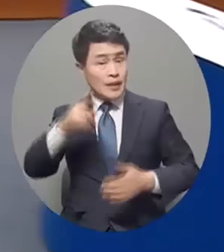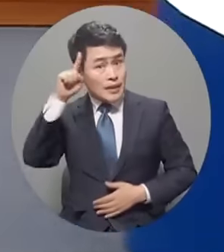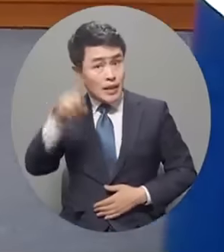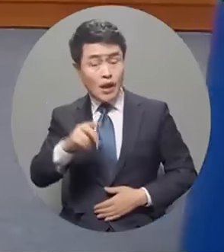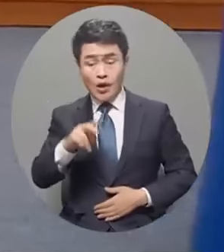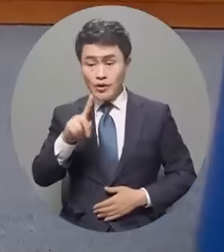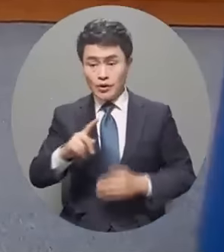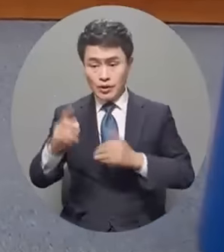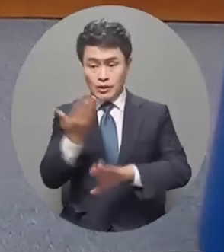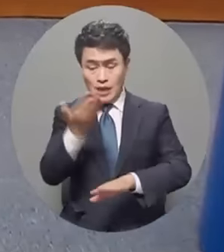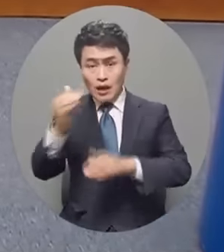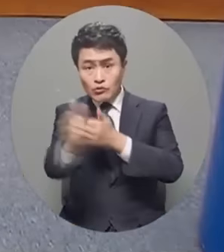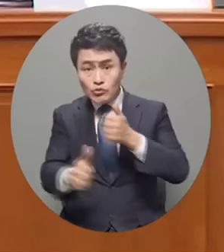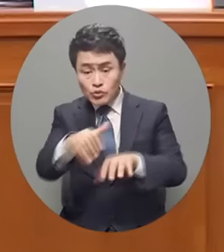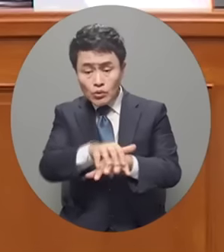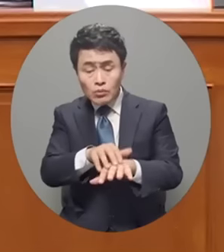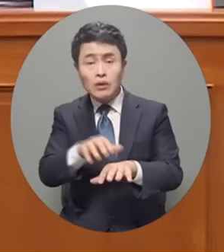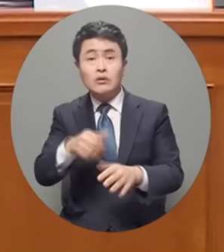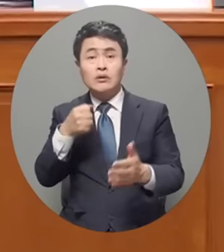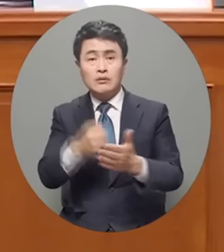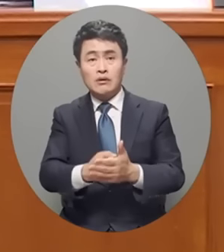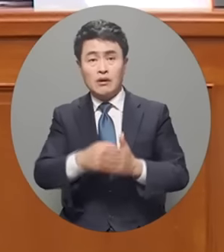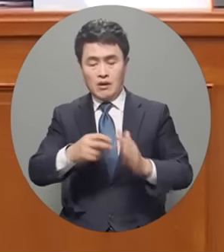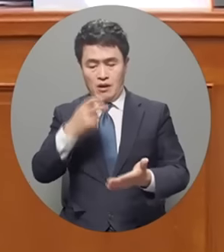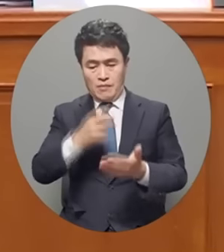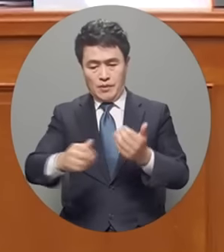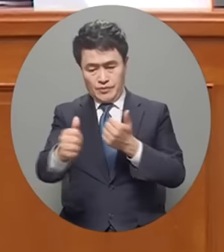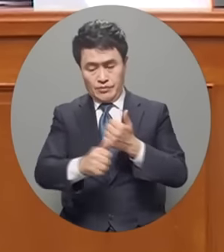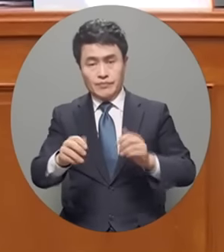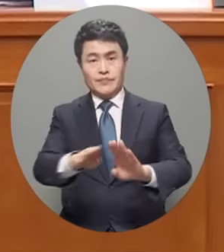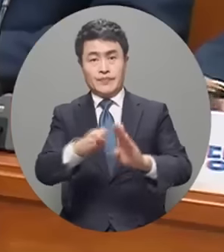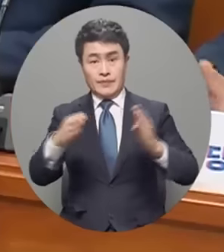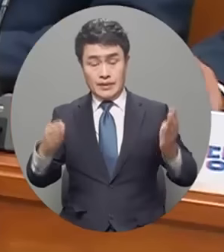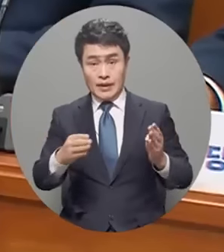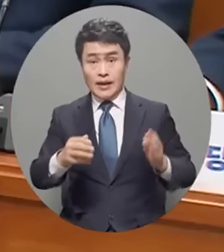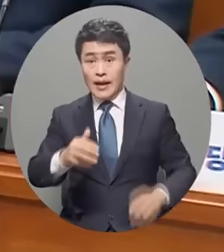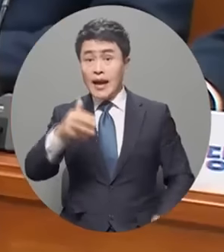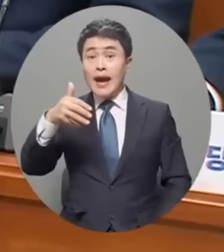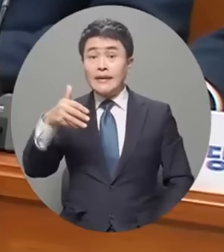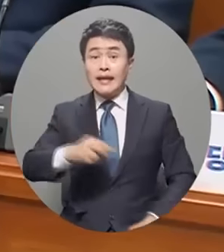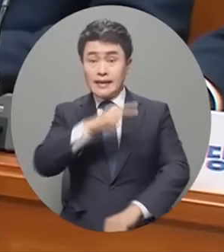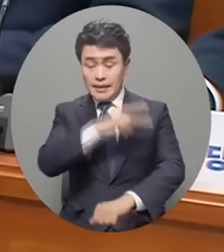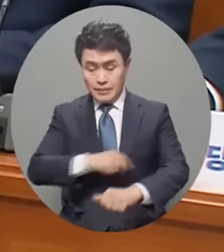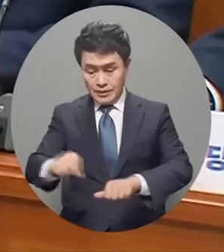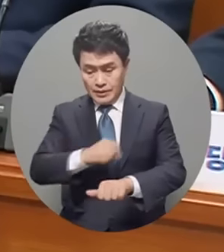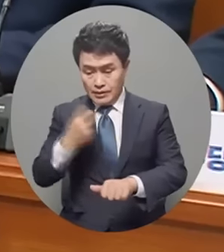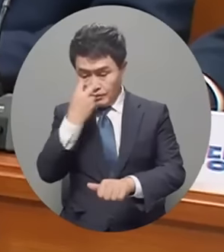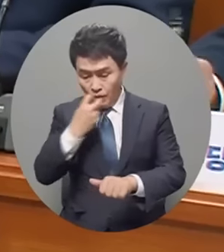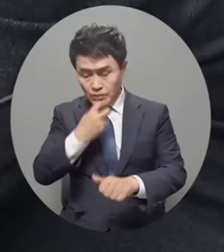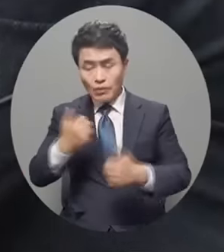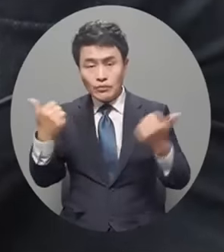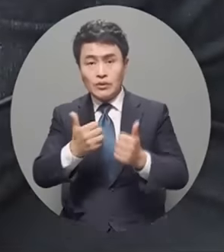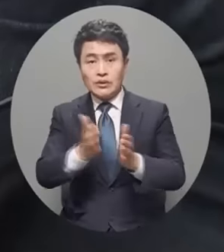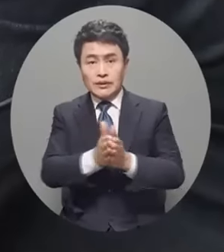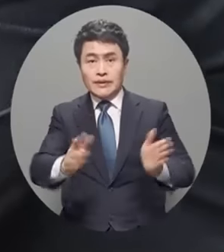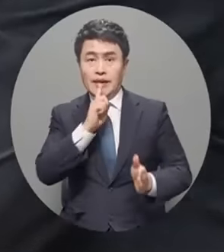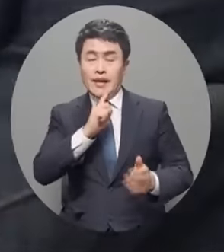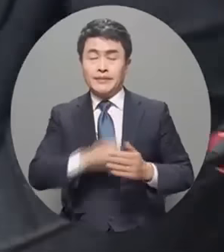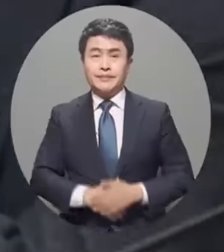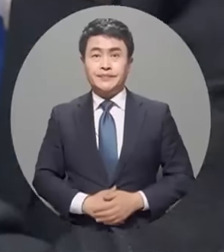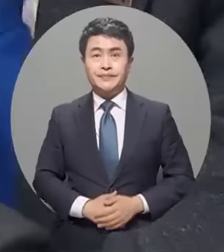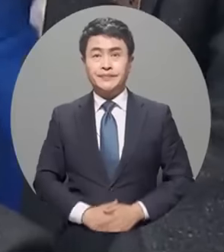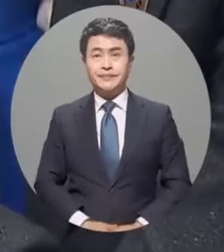11개 상임위라도 먼저 구성되면 곧바로 법사위부터 열고 최상병 특검법부터 논의에 들어가겠다는 입장입니다. MBC